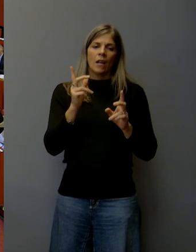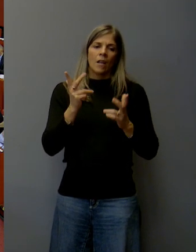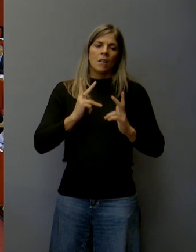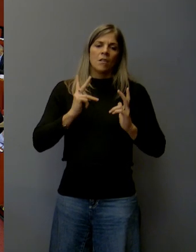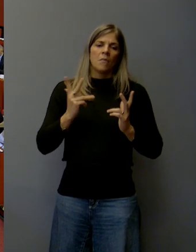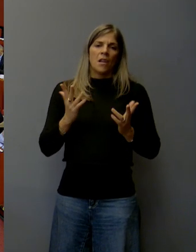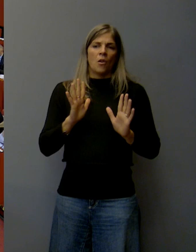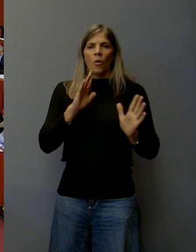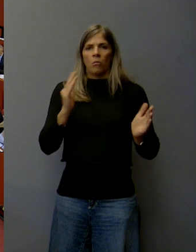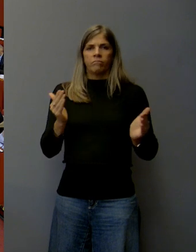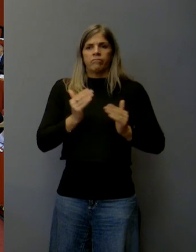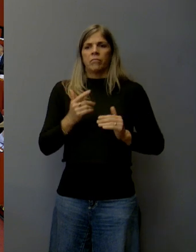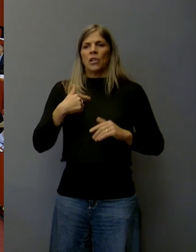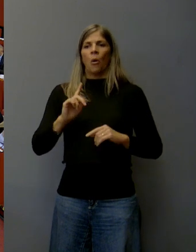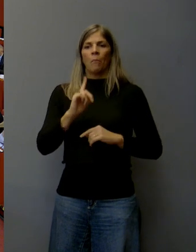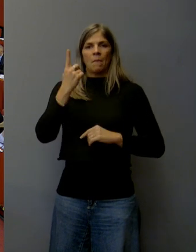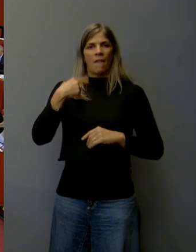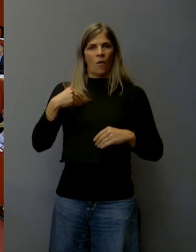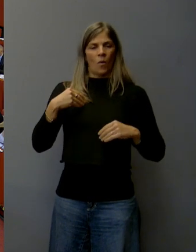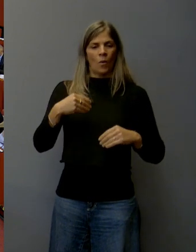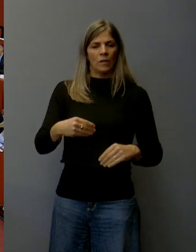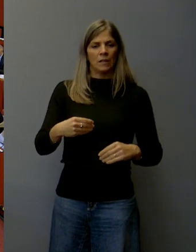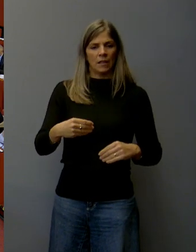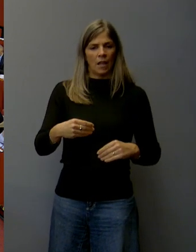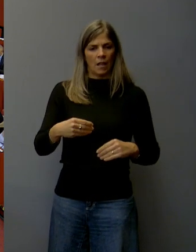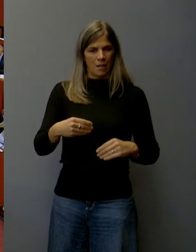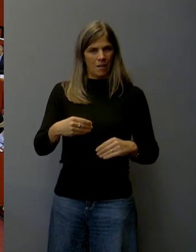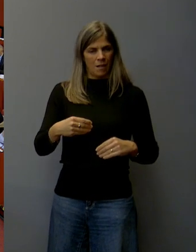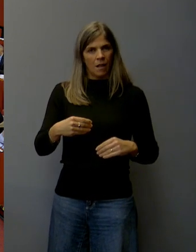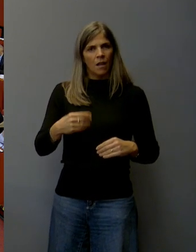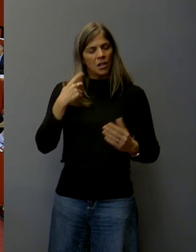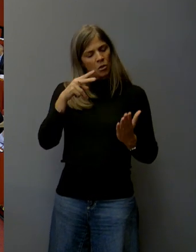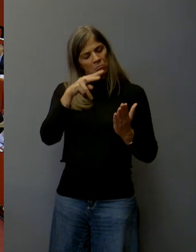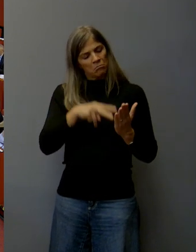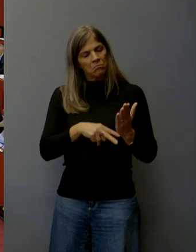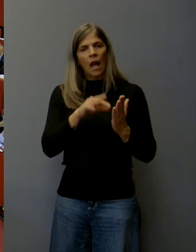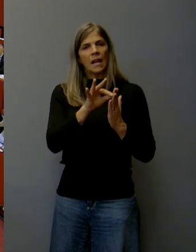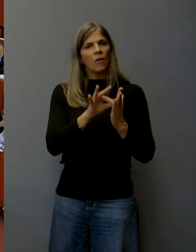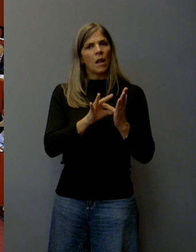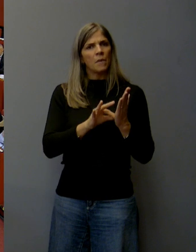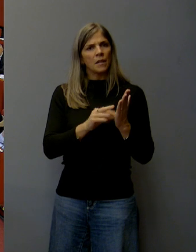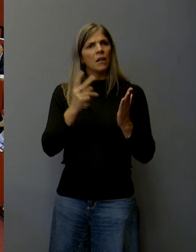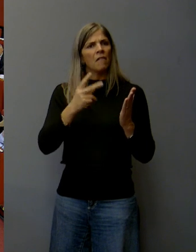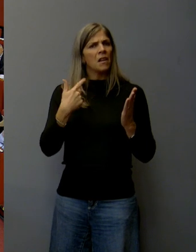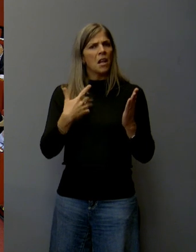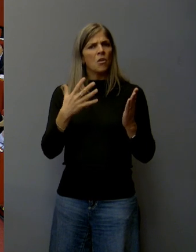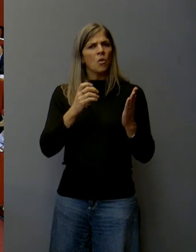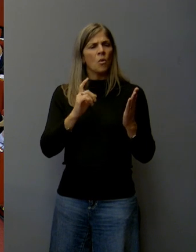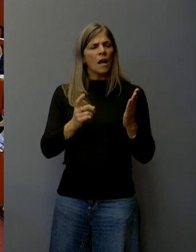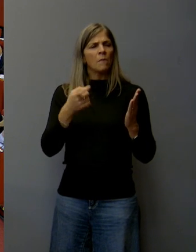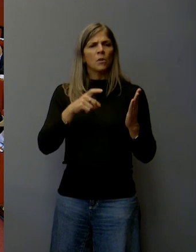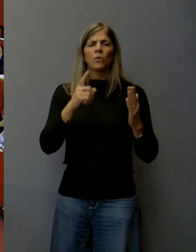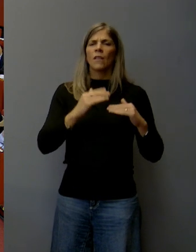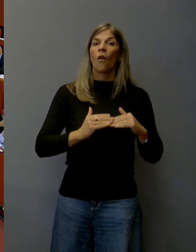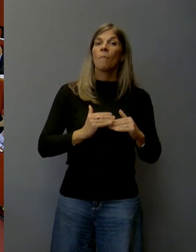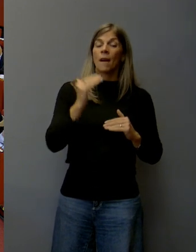sono al mio primo mandato leggo Testualmente il regolamento e non capisco perché la maggioranza